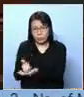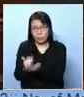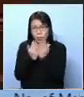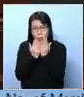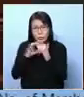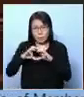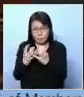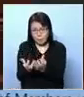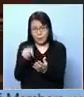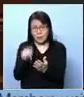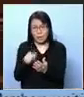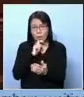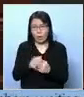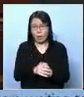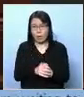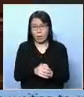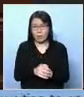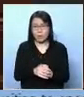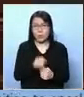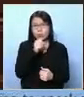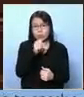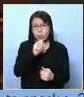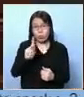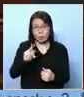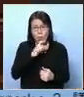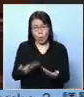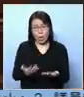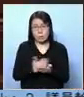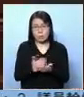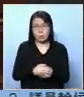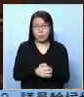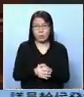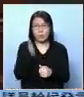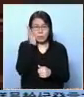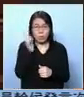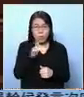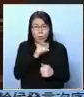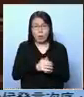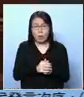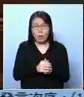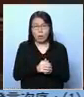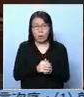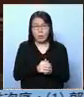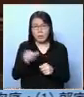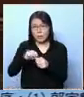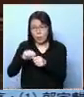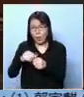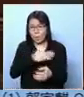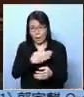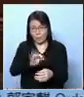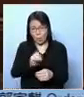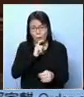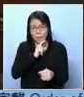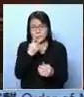样嘅嘢噶？咁你有冇去过卡拉 OK 啊？啊！你有冇去嗰啲酒楼嗰啲未有食肆牌咁？你系咪叫